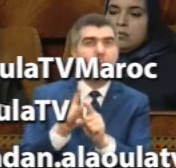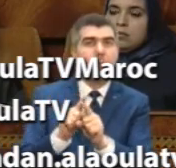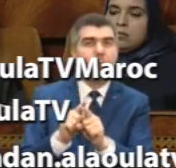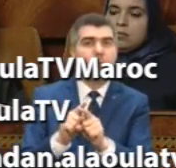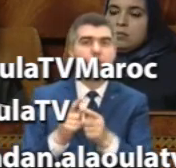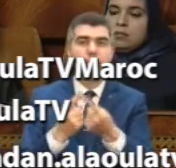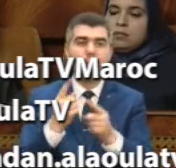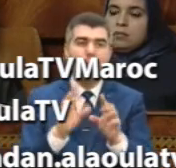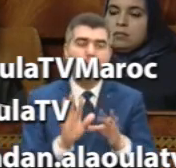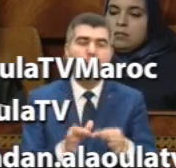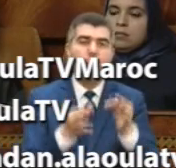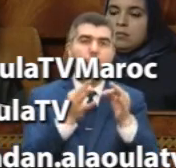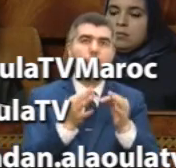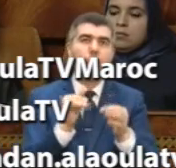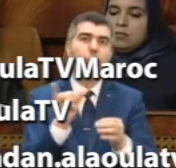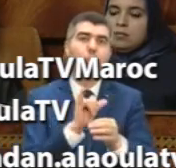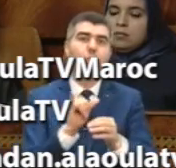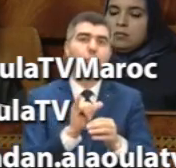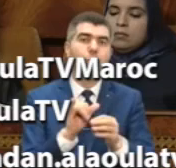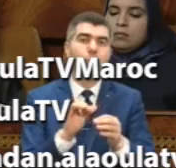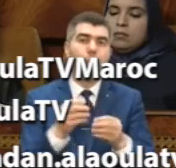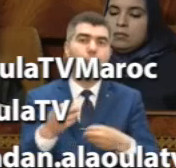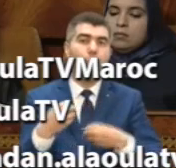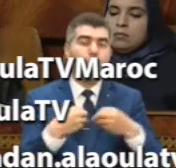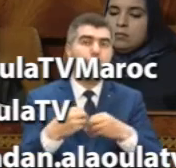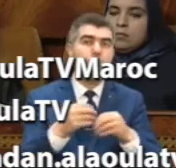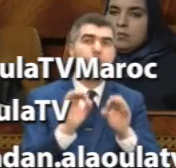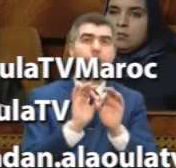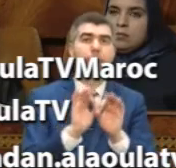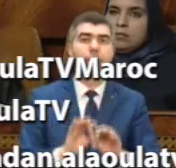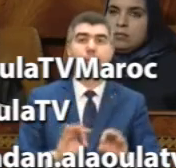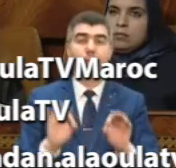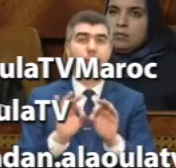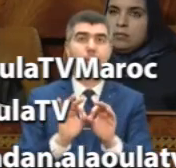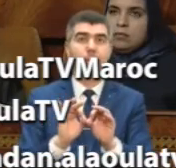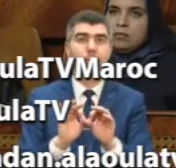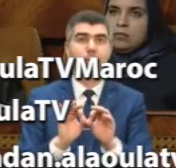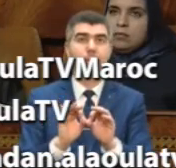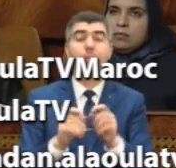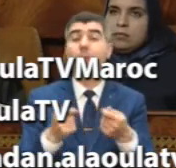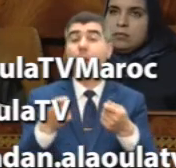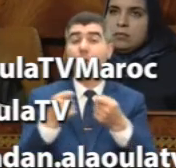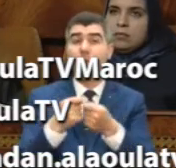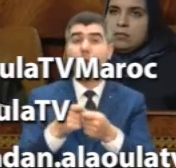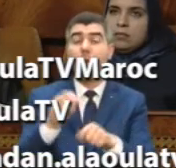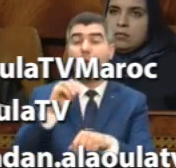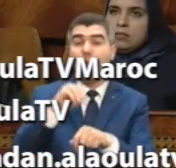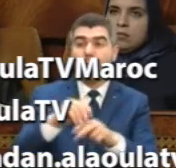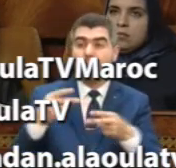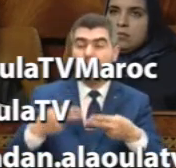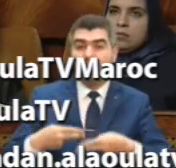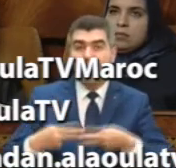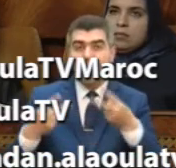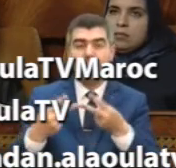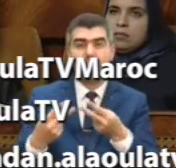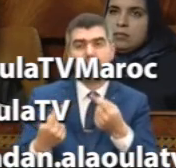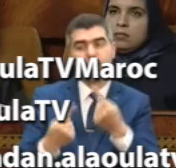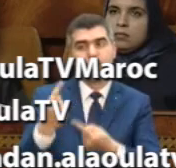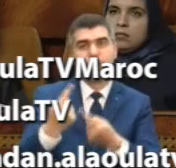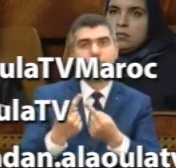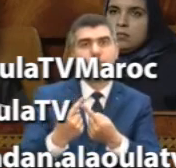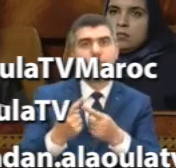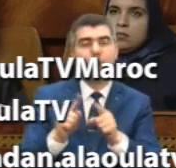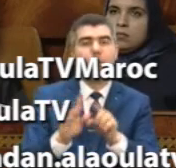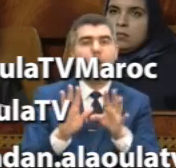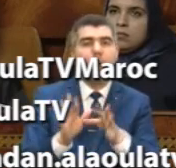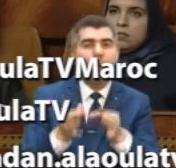كينتظروا النتائج ديال هذا الإعلان ديالكم. في نفس الوقت نشرتوا إعلان آخر ثاني بشروط